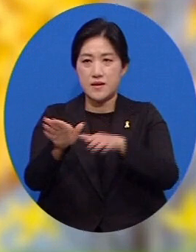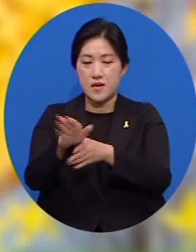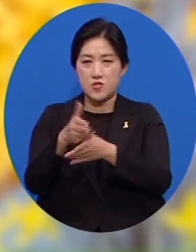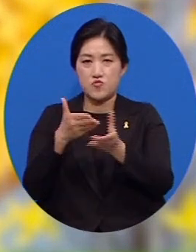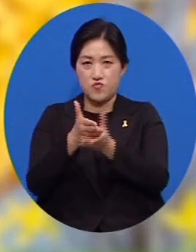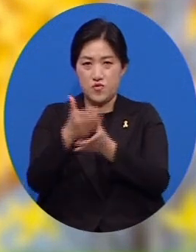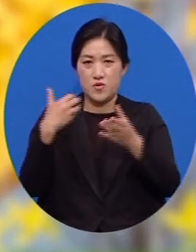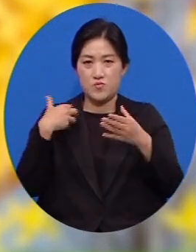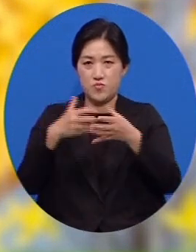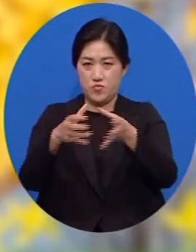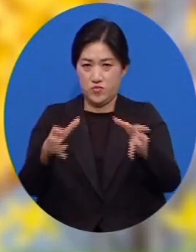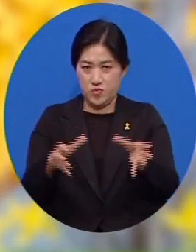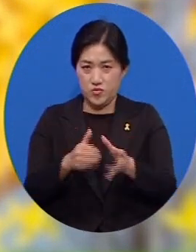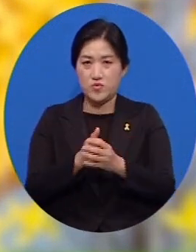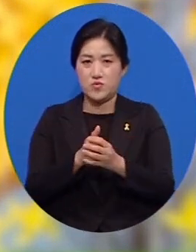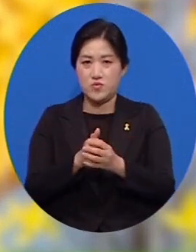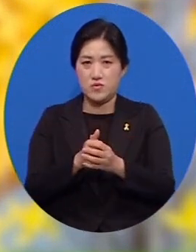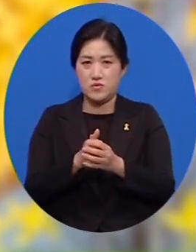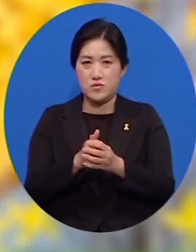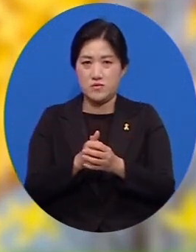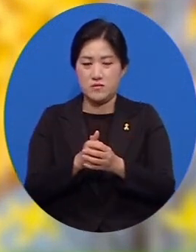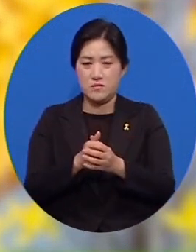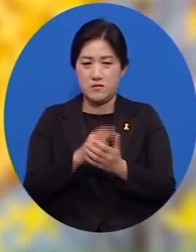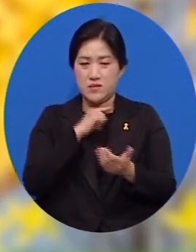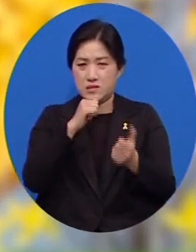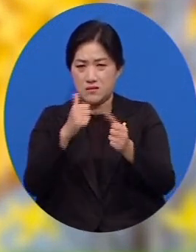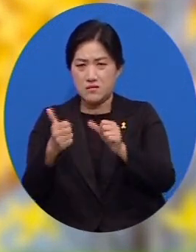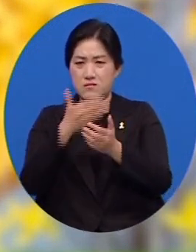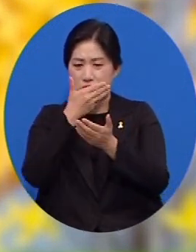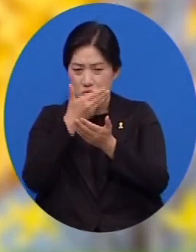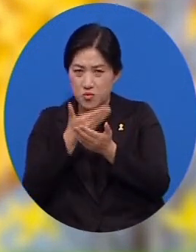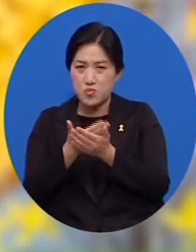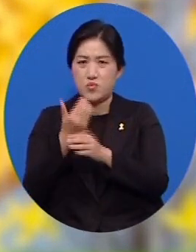해양수산부는 소중한 희생을 잊지 않고 있습니다.